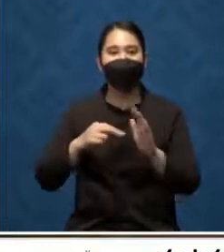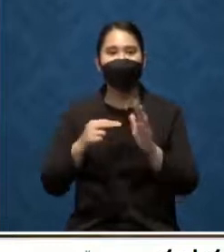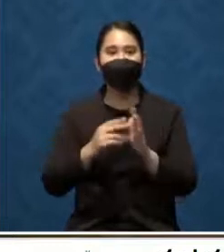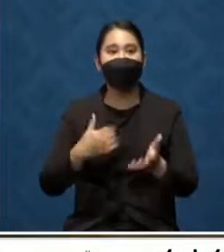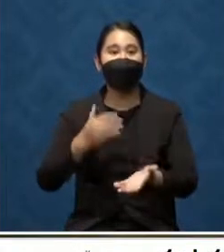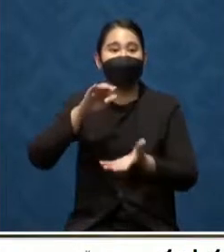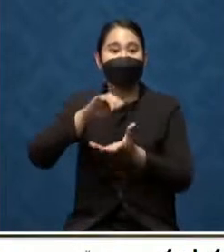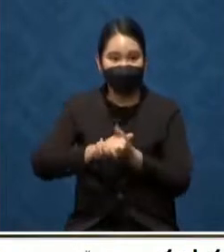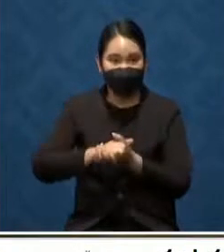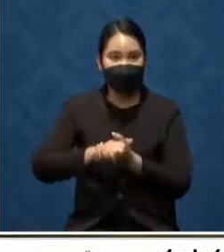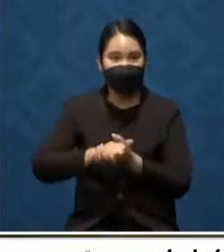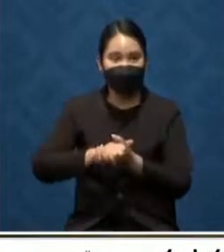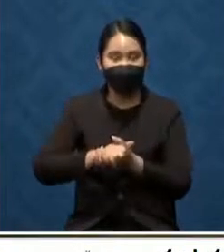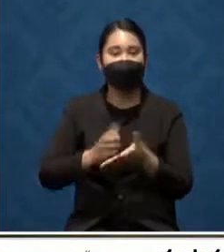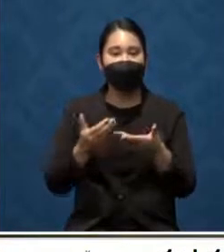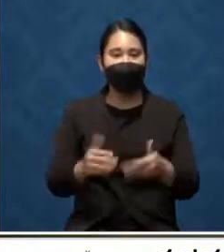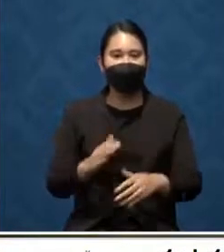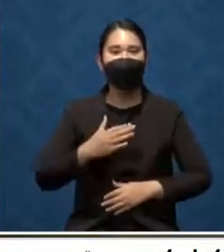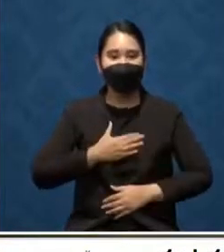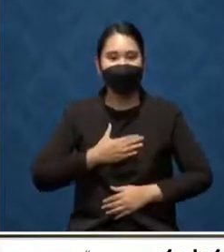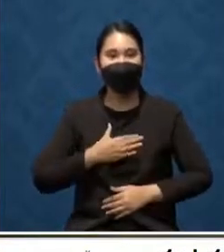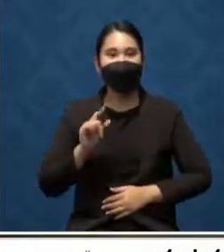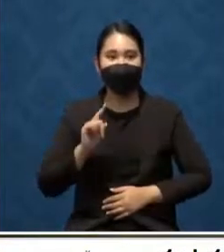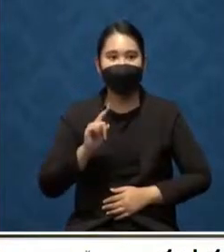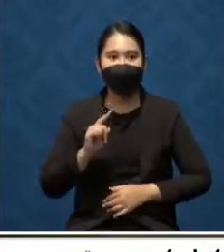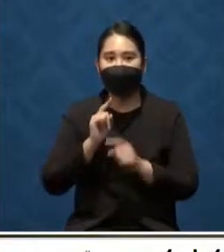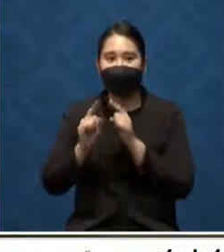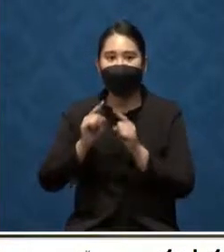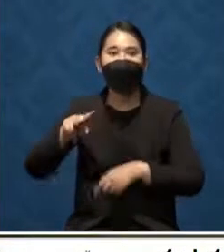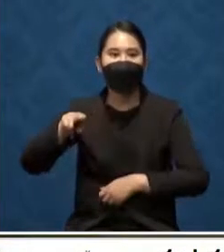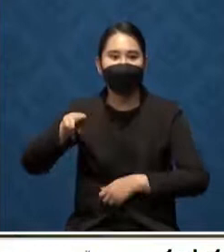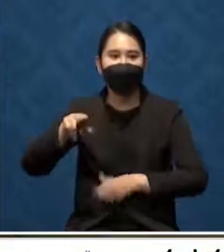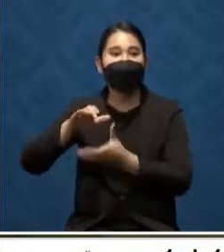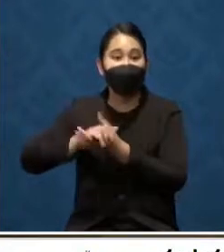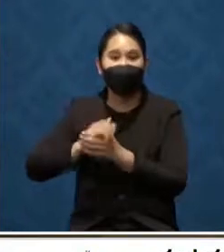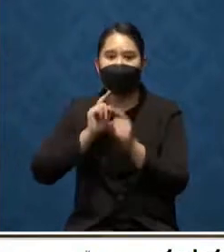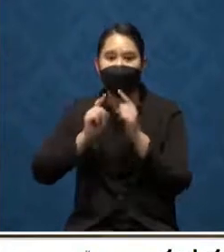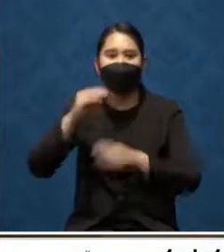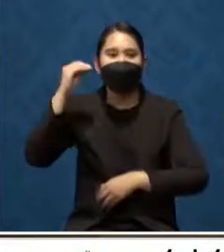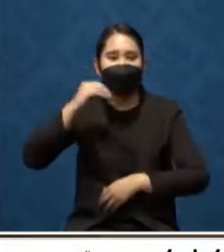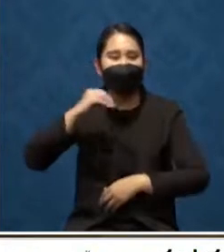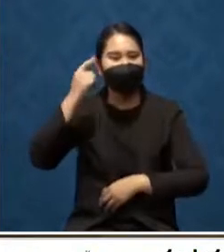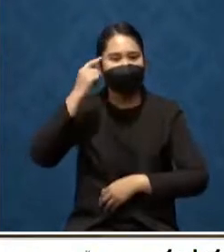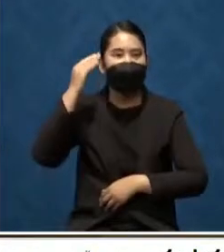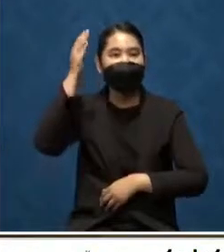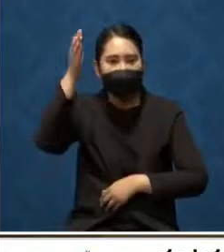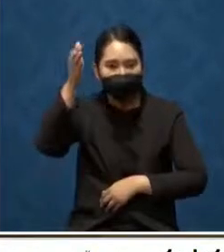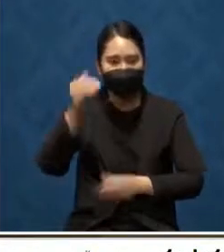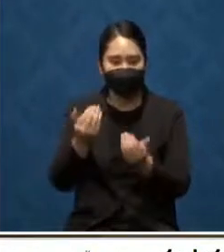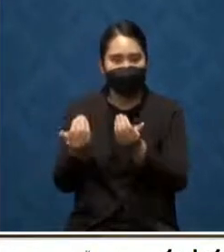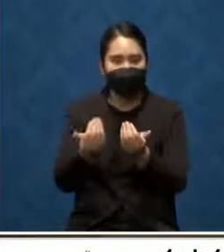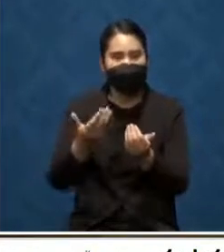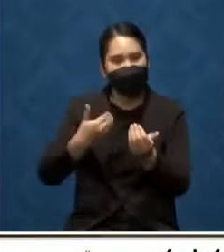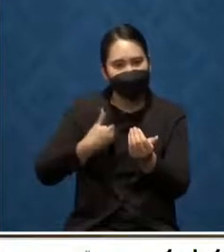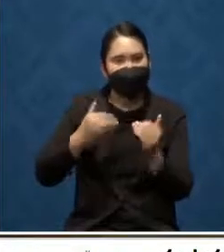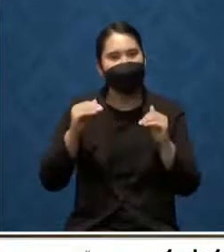แต่งงานครัท่ปesและผมเองก็ได้คุยกัสรรยาผมหลายครั้งเรื่องถึงอนาคตว่าเราจะมีลูกไมม